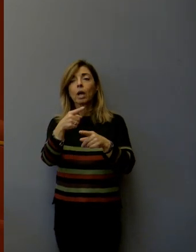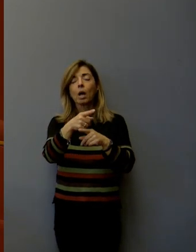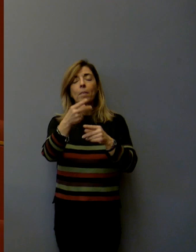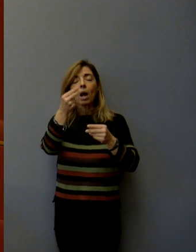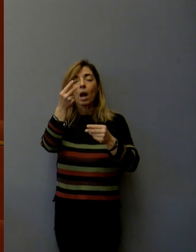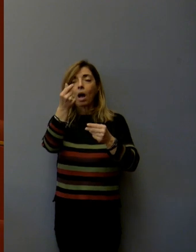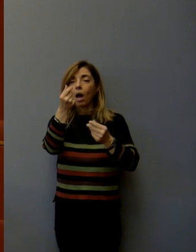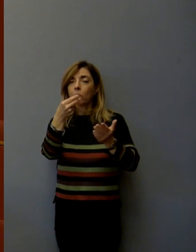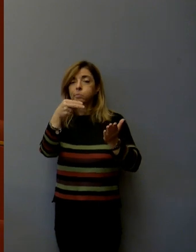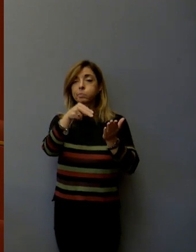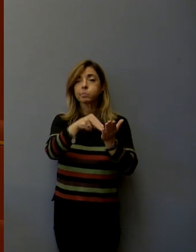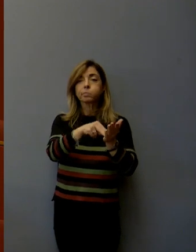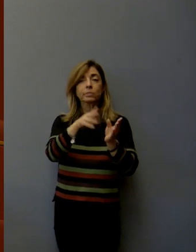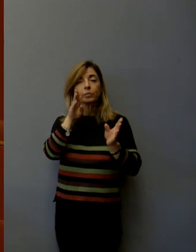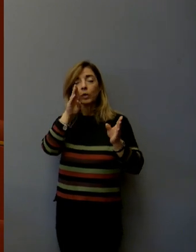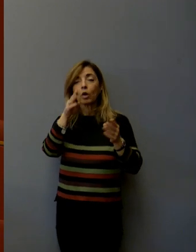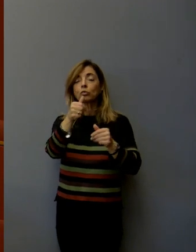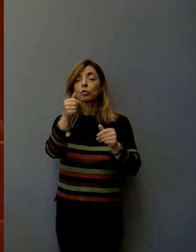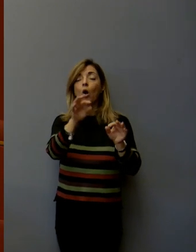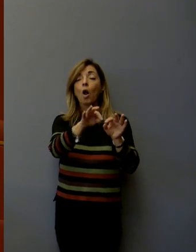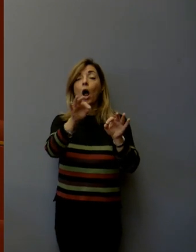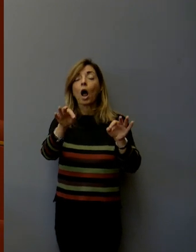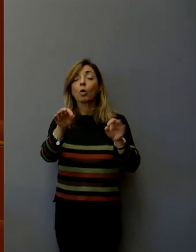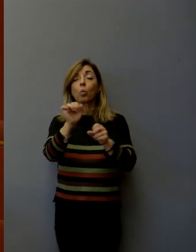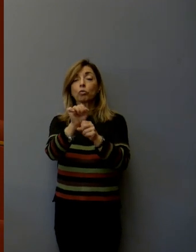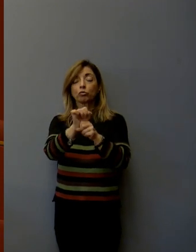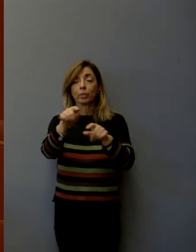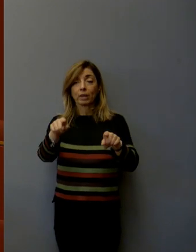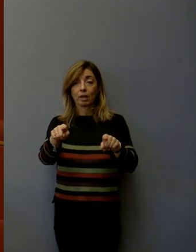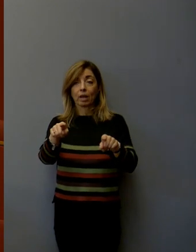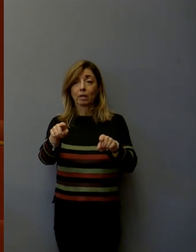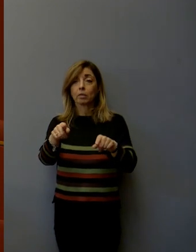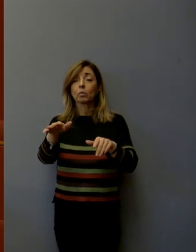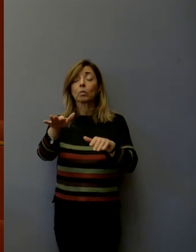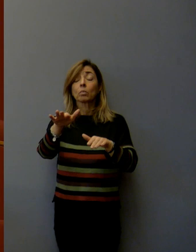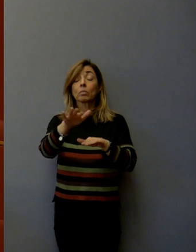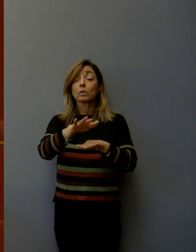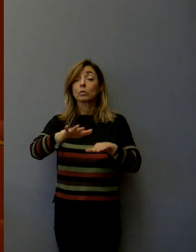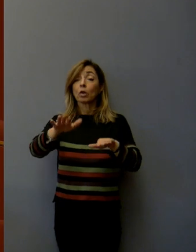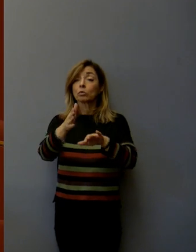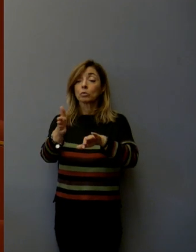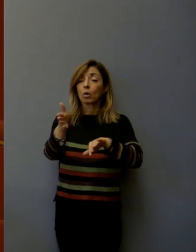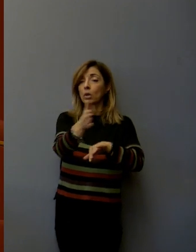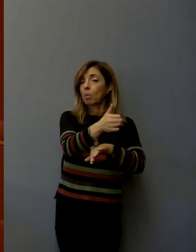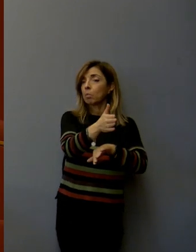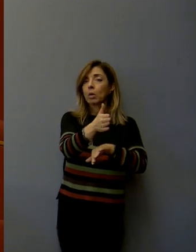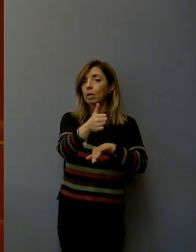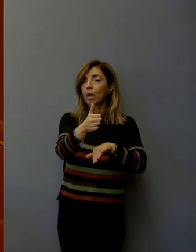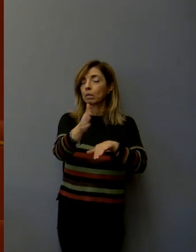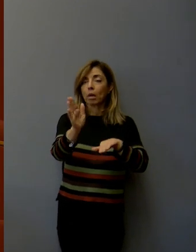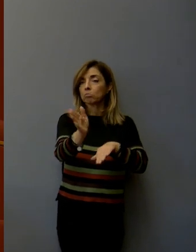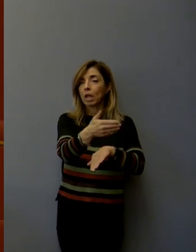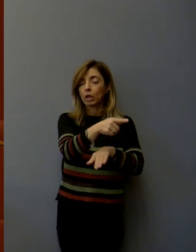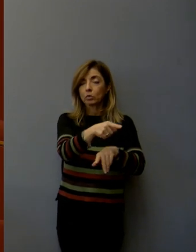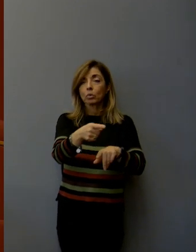e sostanzialmente escludano quasi tutti quelli del Ponente sia intesa e Riviera di Ponente sia intesa come come Valpolcevera